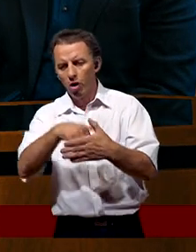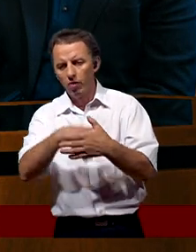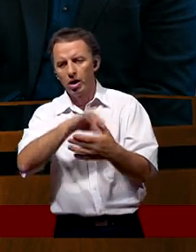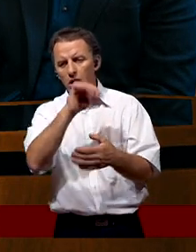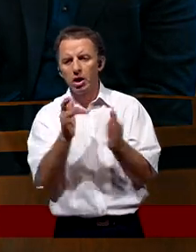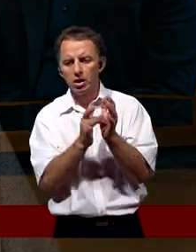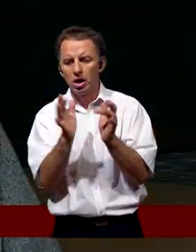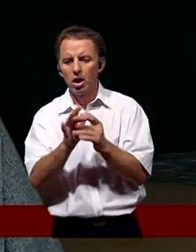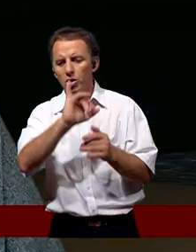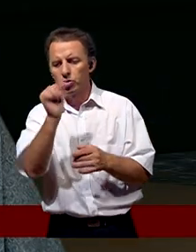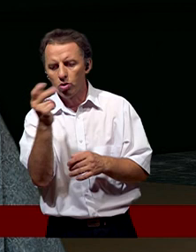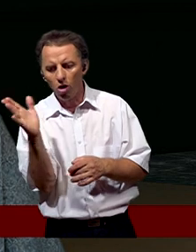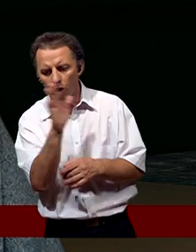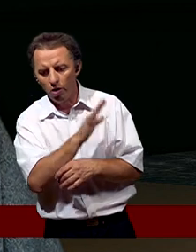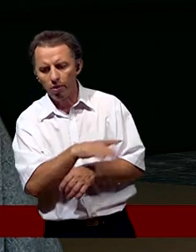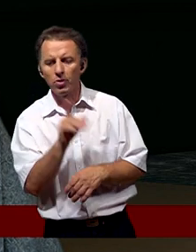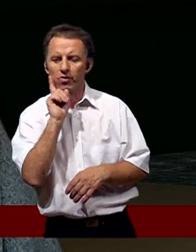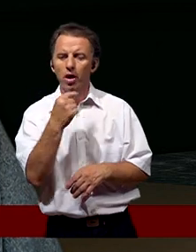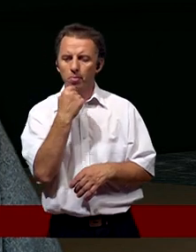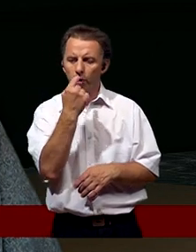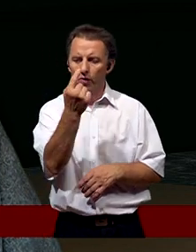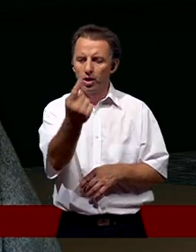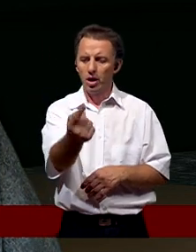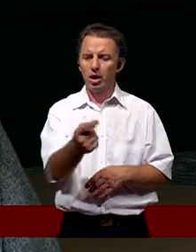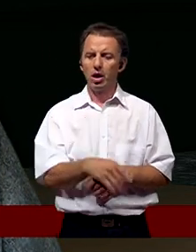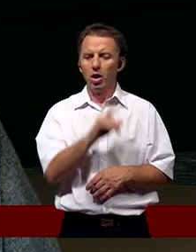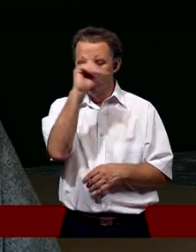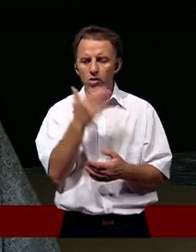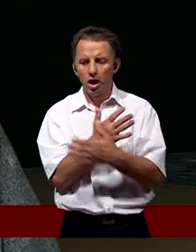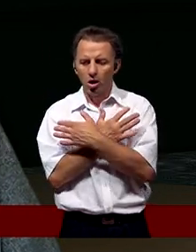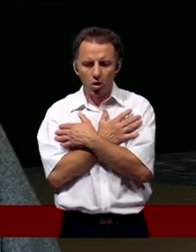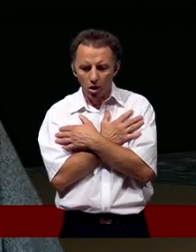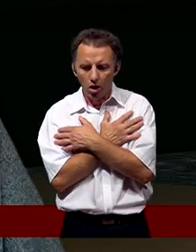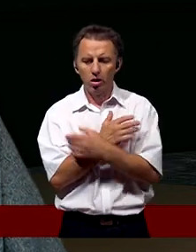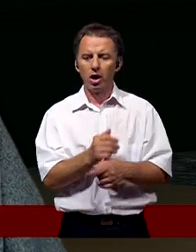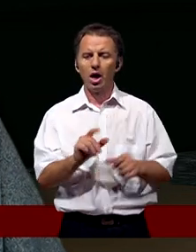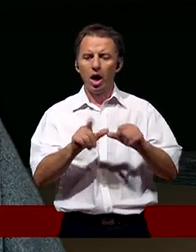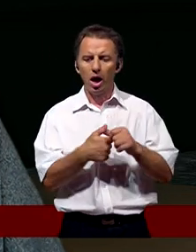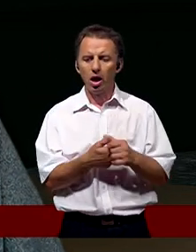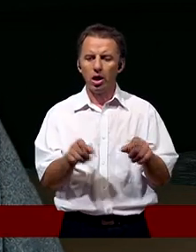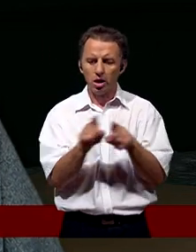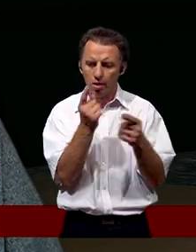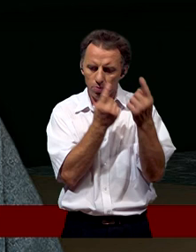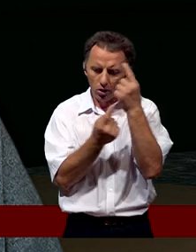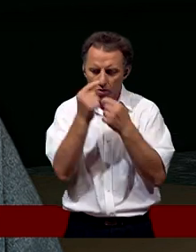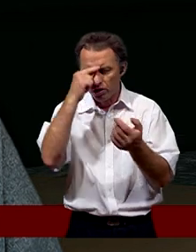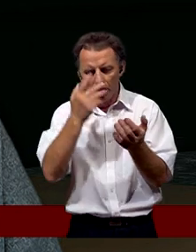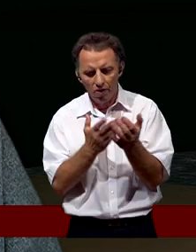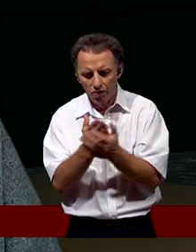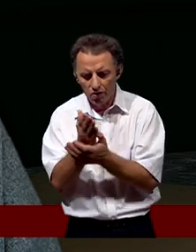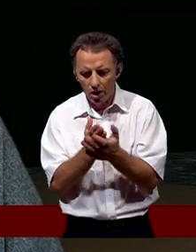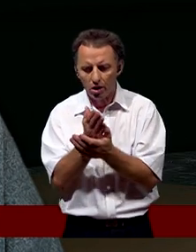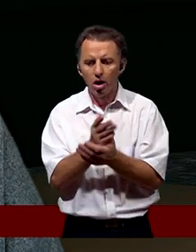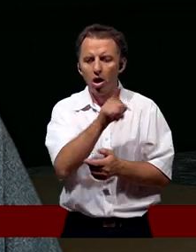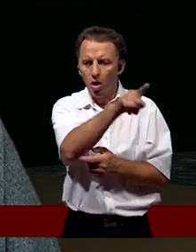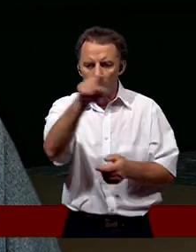zachowania Jezusa, Jonasz, to faktycznie tak jak powiedziałeś, prawdopodobnie tych ludzi nie kochał, ale też myślę, że on nie